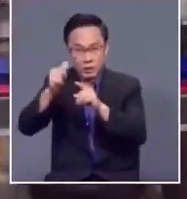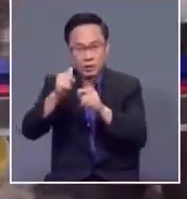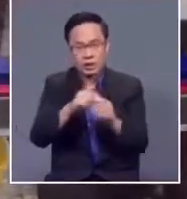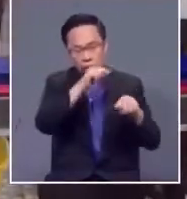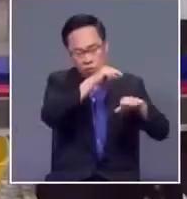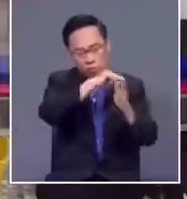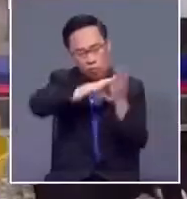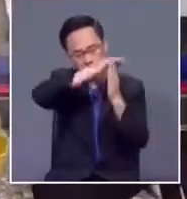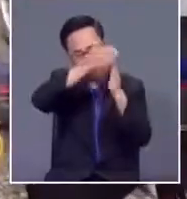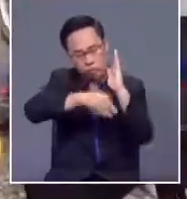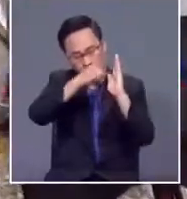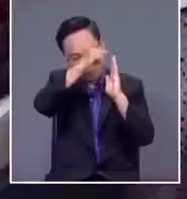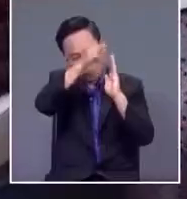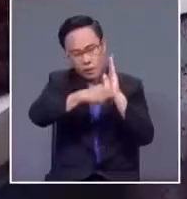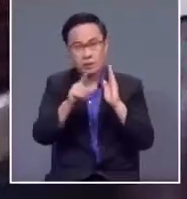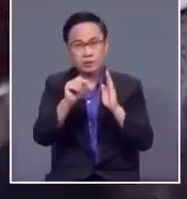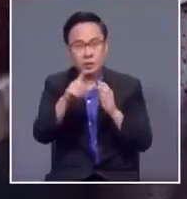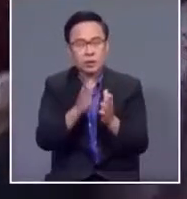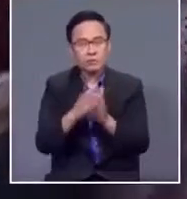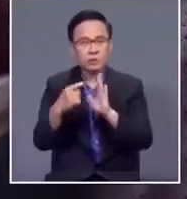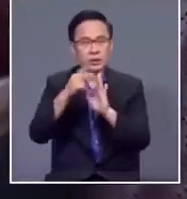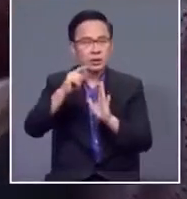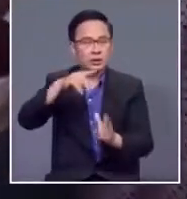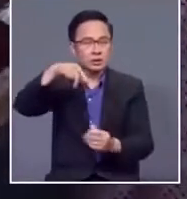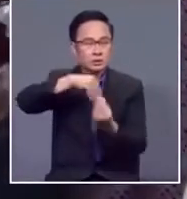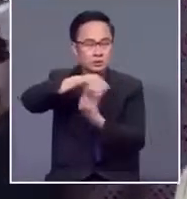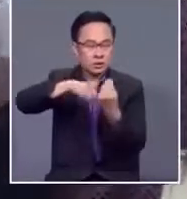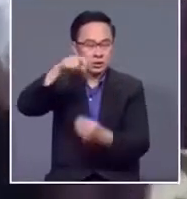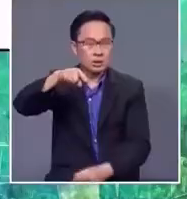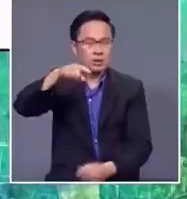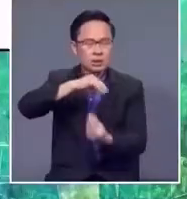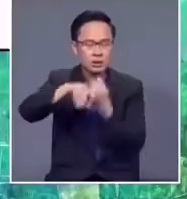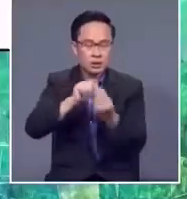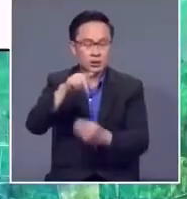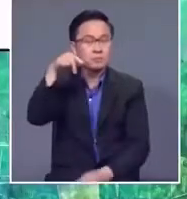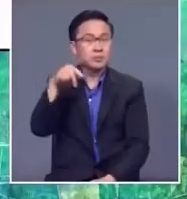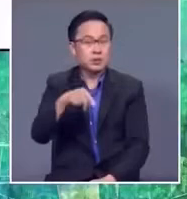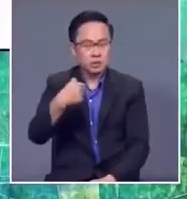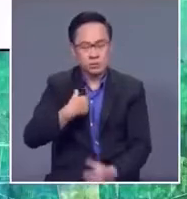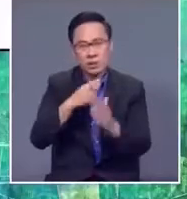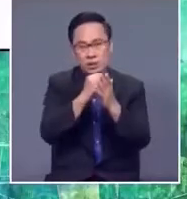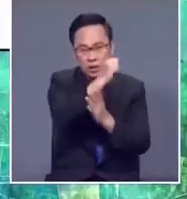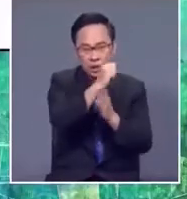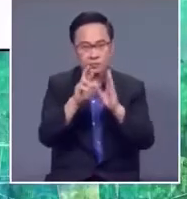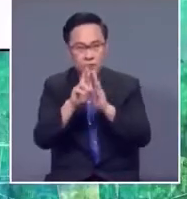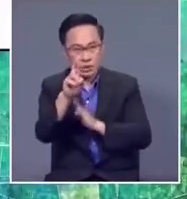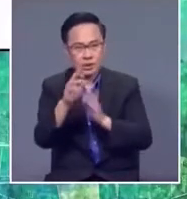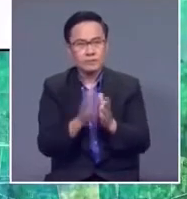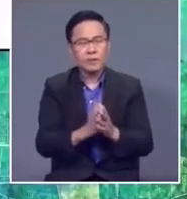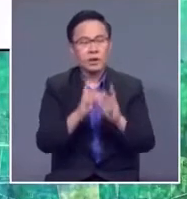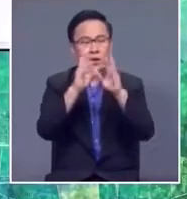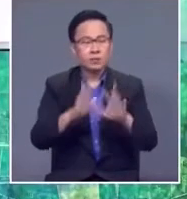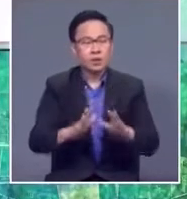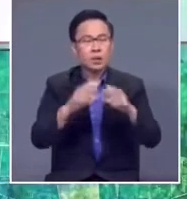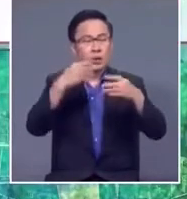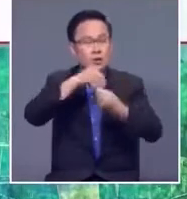แดน2แห่งที่จังหวัดตากและเชียงรายโครงสร้างเศรษฐกิจส่วนใหญ่อยู่ที่ภาคบริการภาคการเกษตรและอุตสาหกรรมขณะ